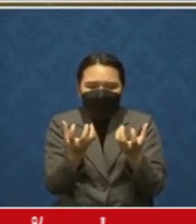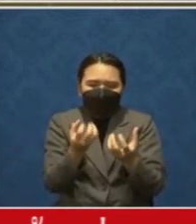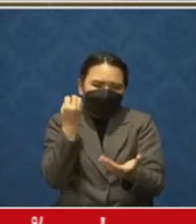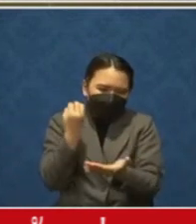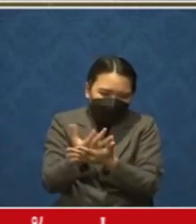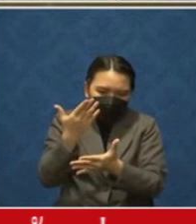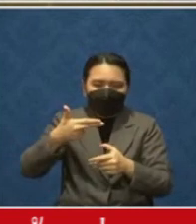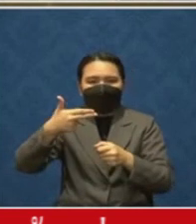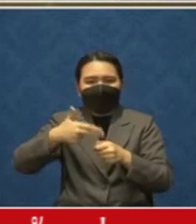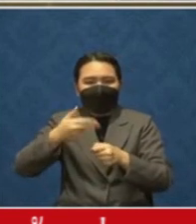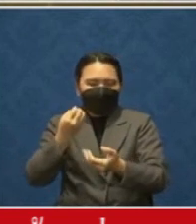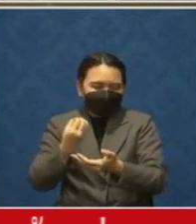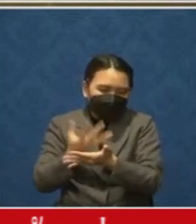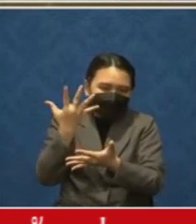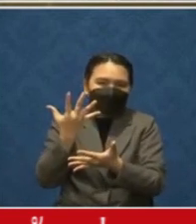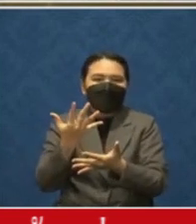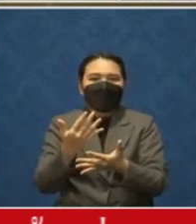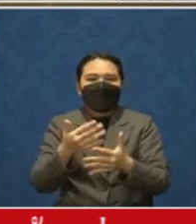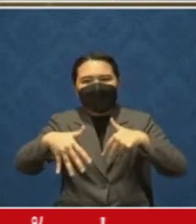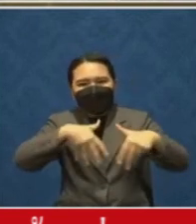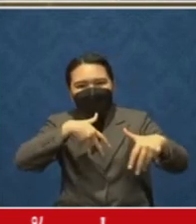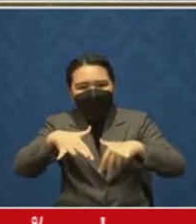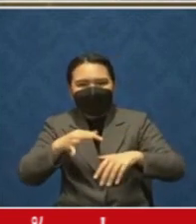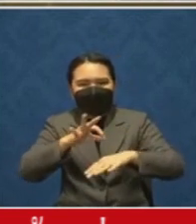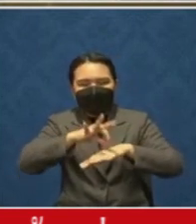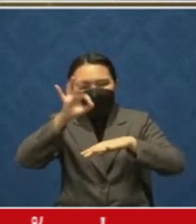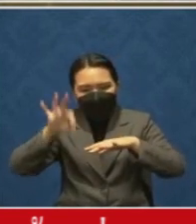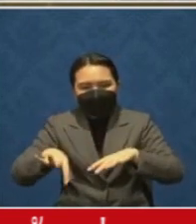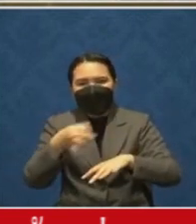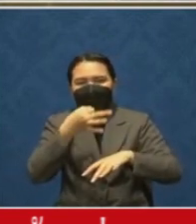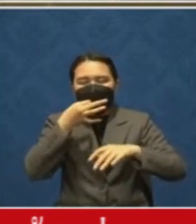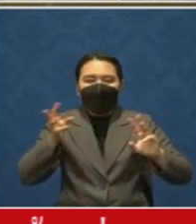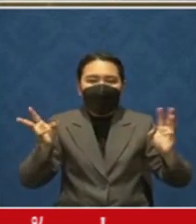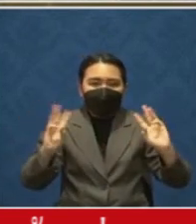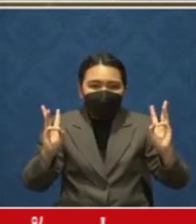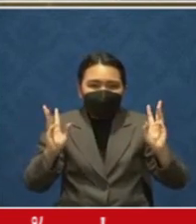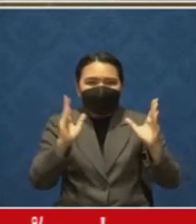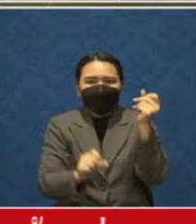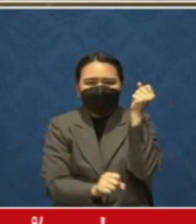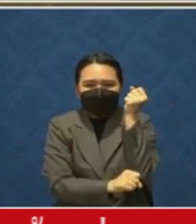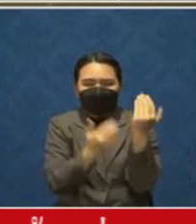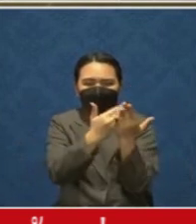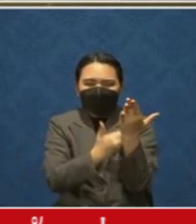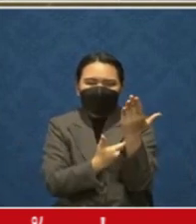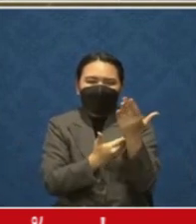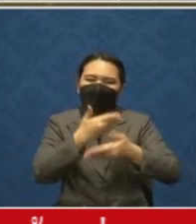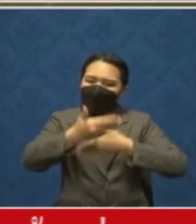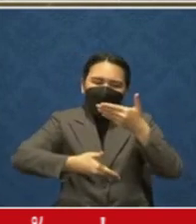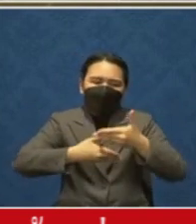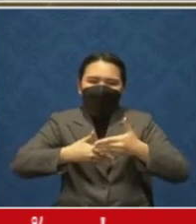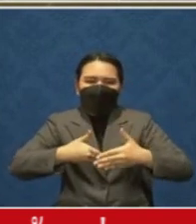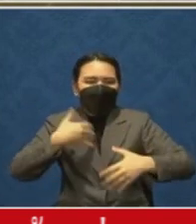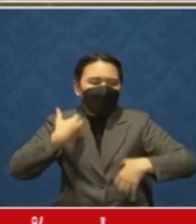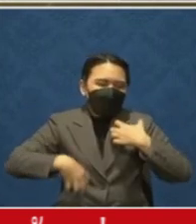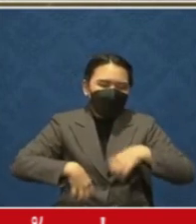แพงน้ำมันแพงประชาชนตกงานคนจนขายลอตเตอรี่เดือดร้อนไปทั่วบ้